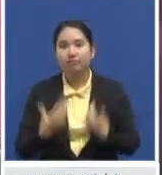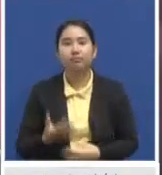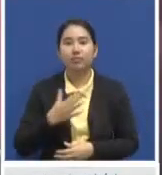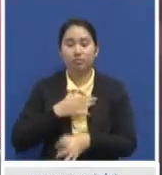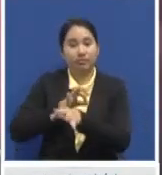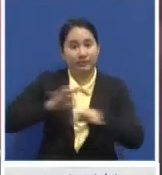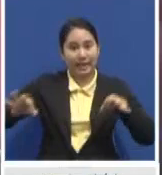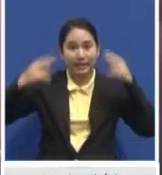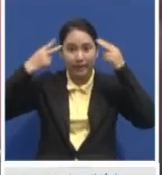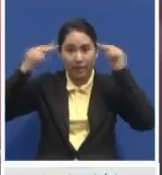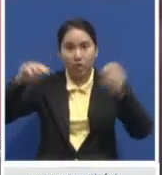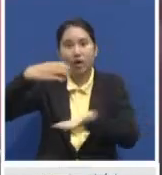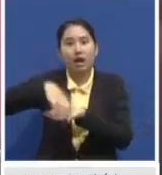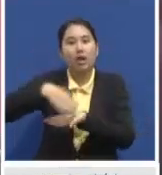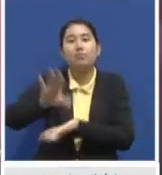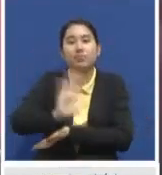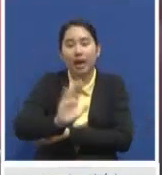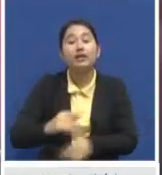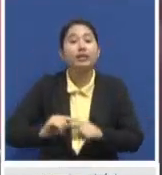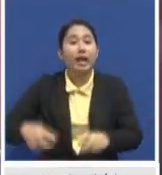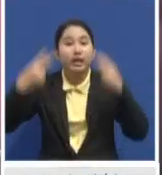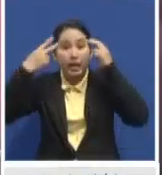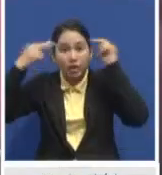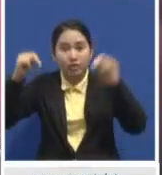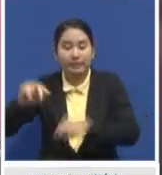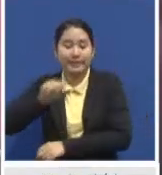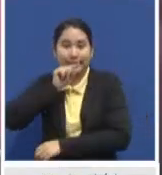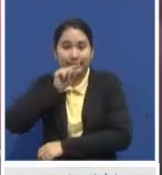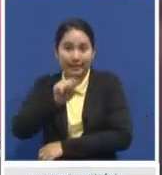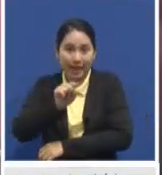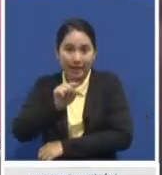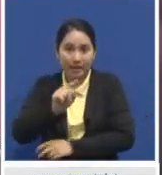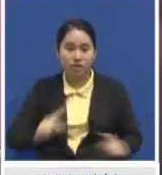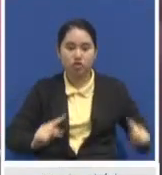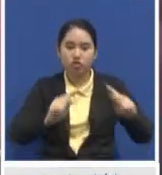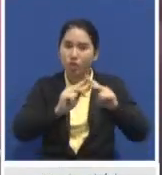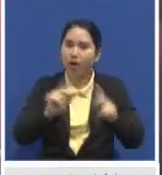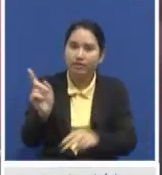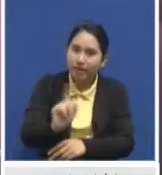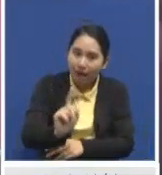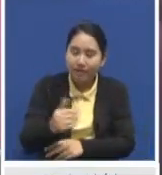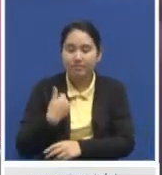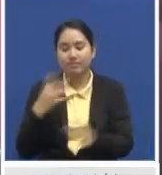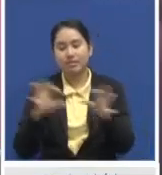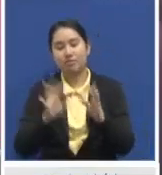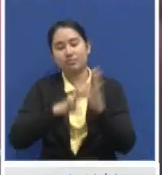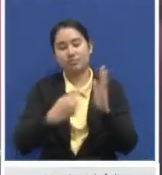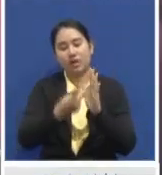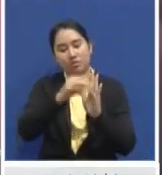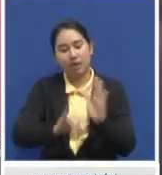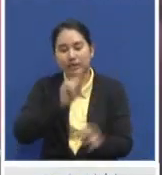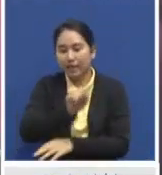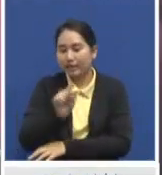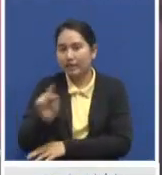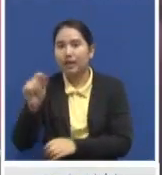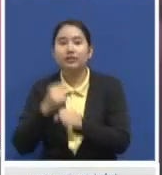ท่านว่าท่านนายกได้สั่งการหน่วยงานของรัฐคือทุกกระทรวงอย่างไรในเรื่องของนโยบายนะครับ